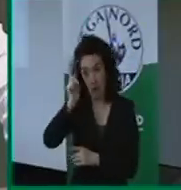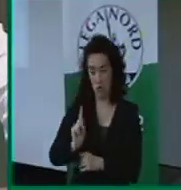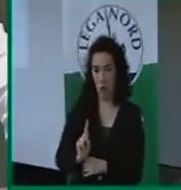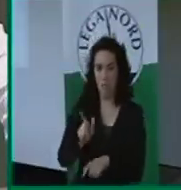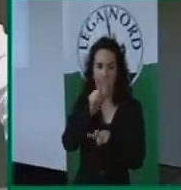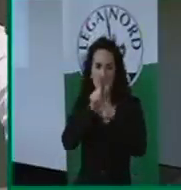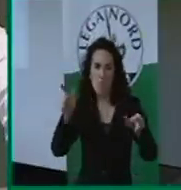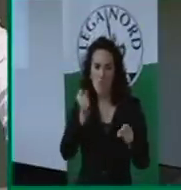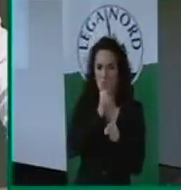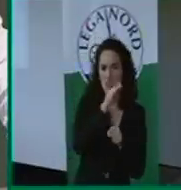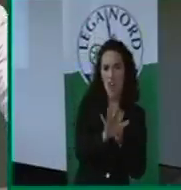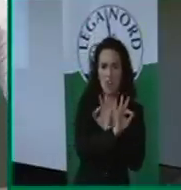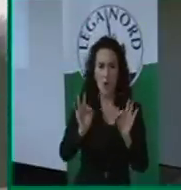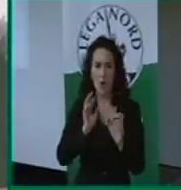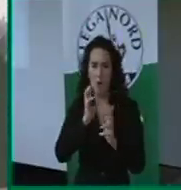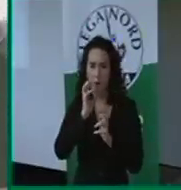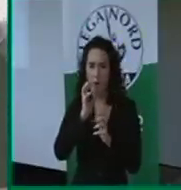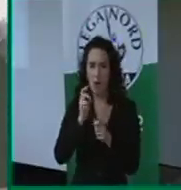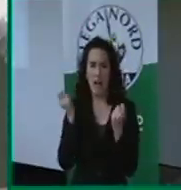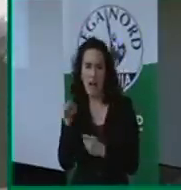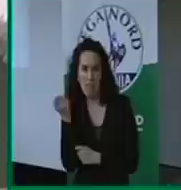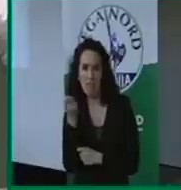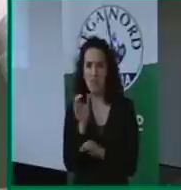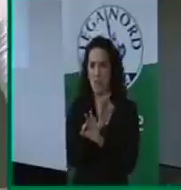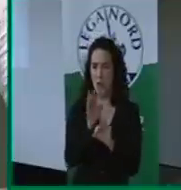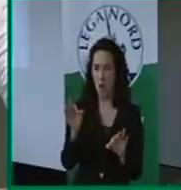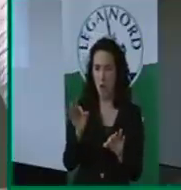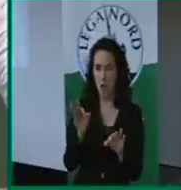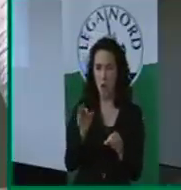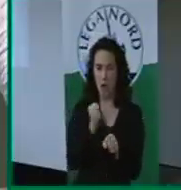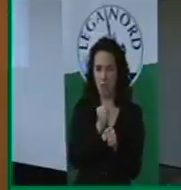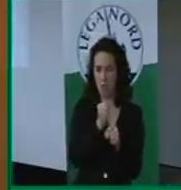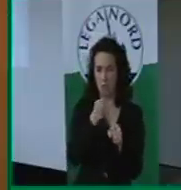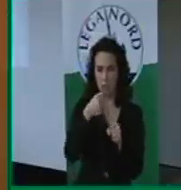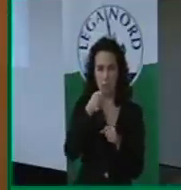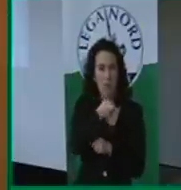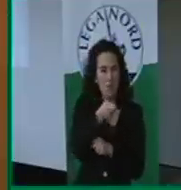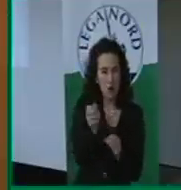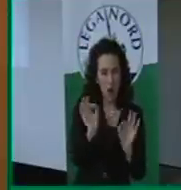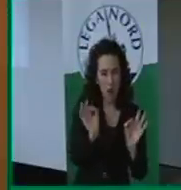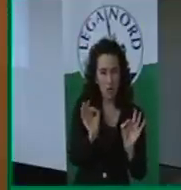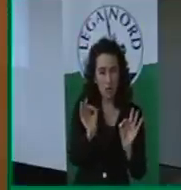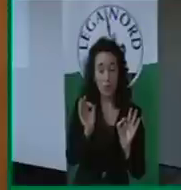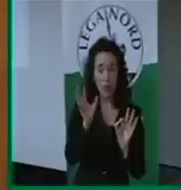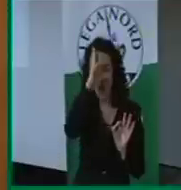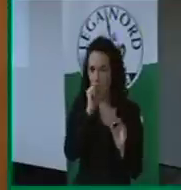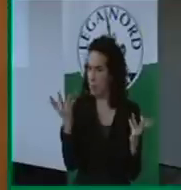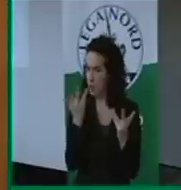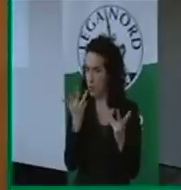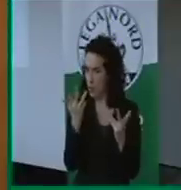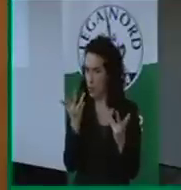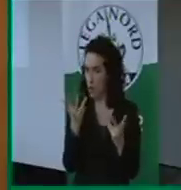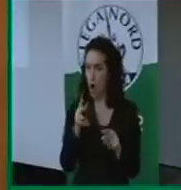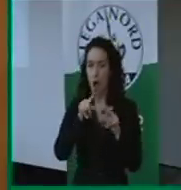l'esodo chiunque si è reso conto che rispetto a 12 anni fa le promesse fatte non sono state mantenute e